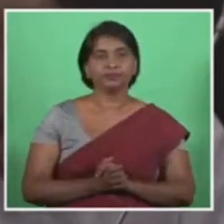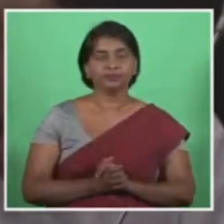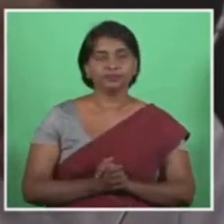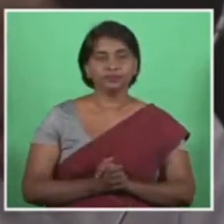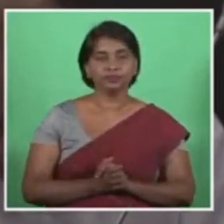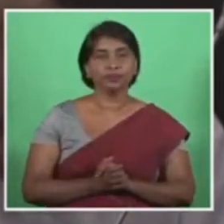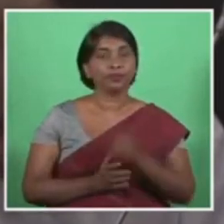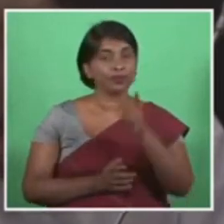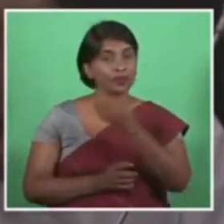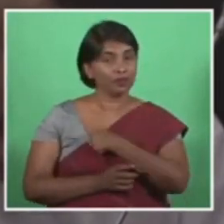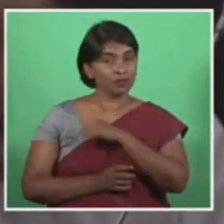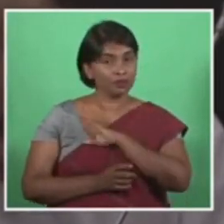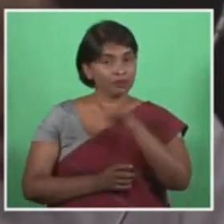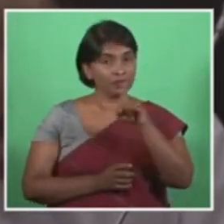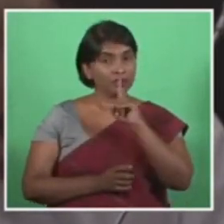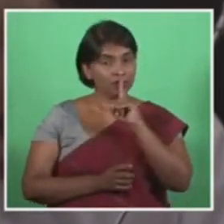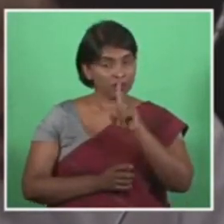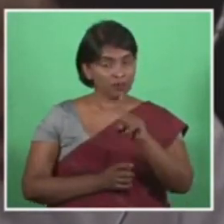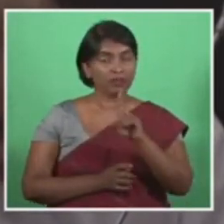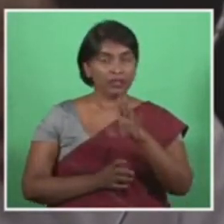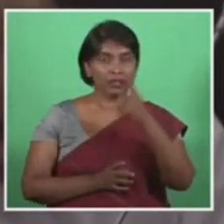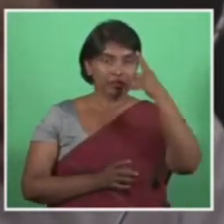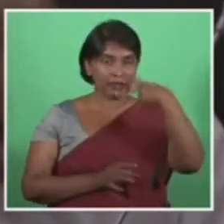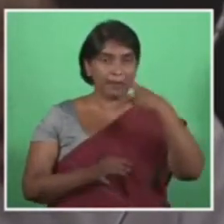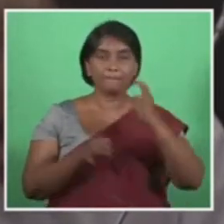ඔබ වහන්සේ සඳහන් කරන දෙවැනි ප්‍රශ්නයේ